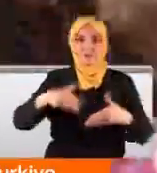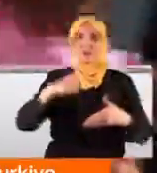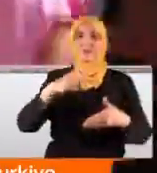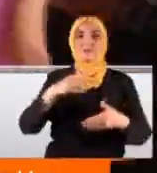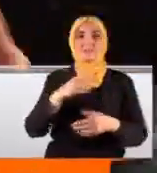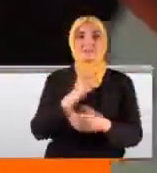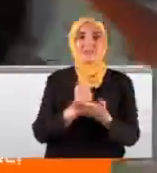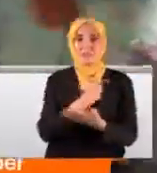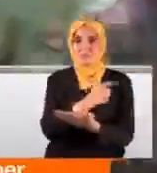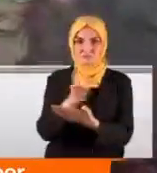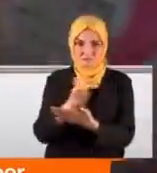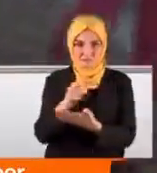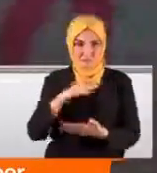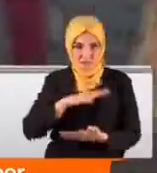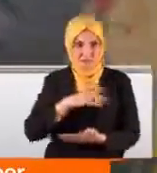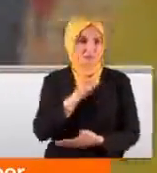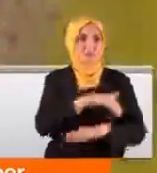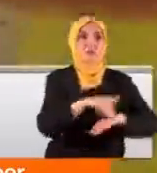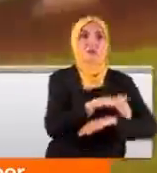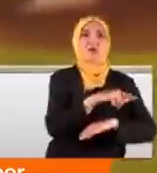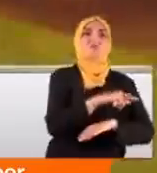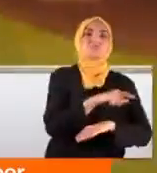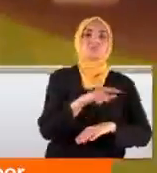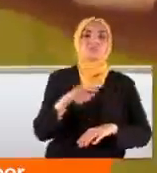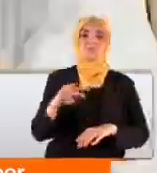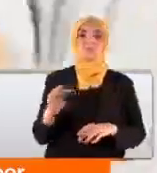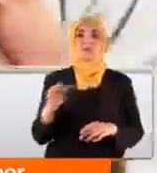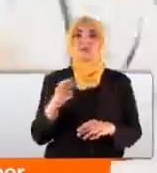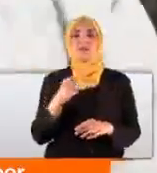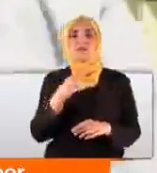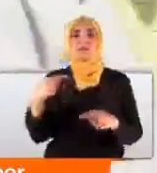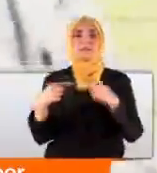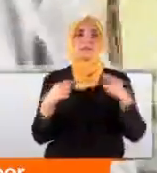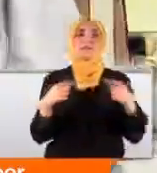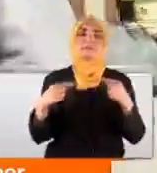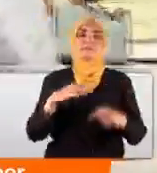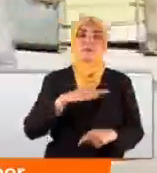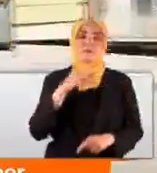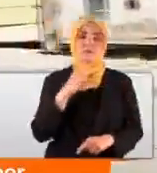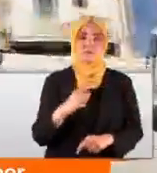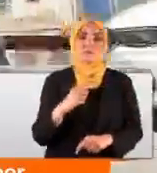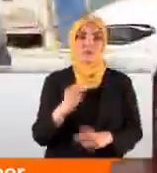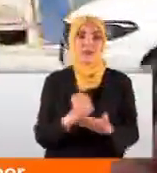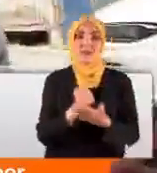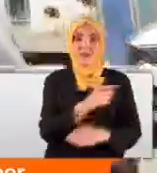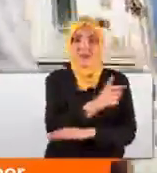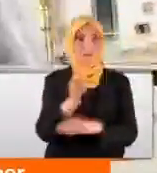giriş yok. Yani görüyorsunuz, eğer bir bakım olsa bu yeşilliklere bakar mısınız? Bir seferlik bir ilaçlanma olmuş olsa